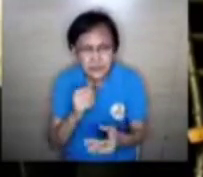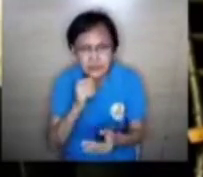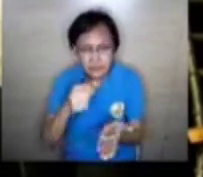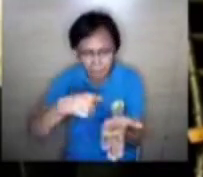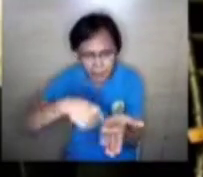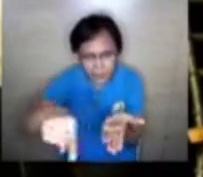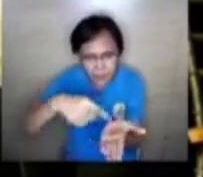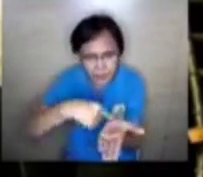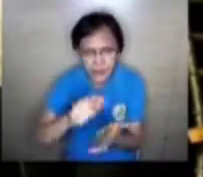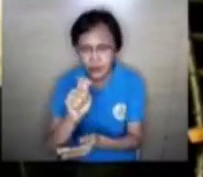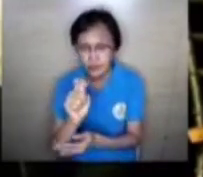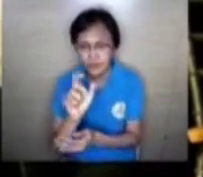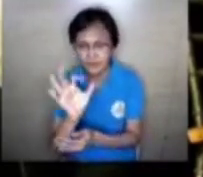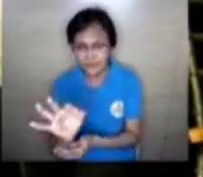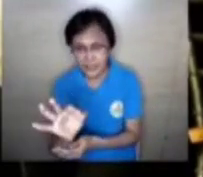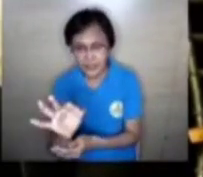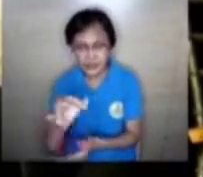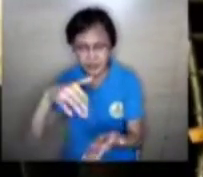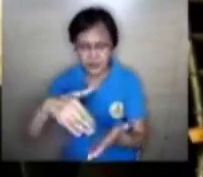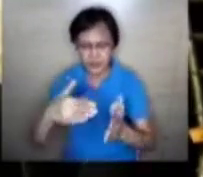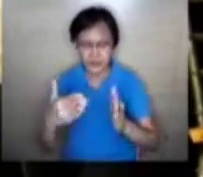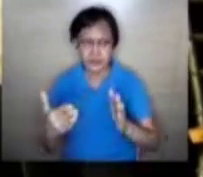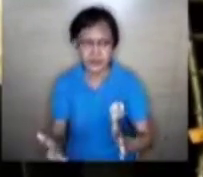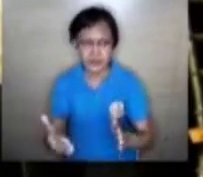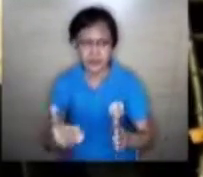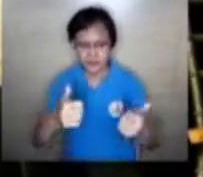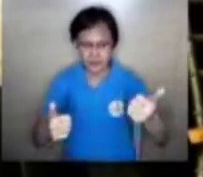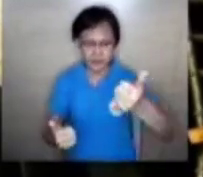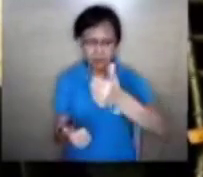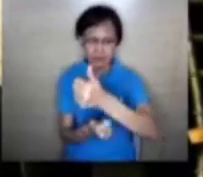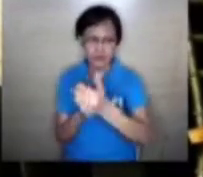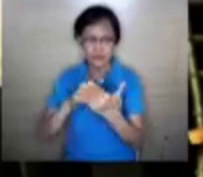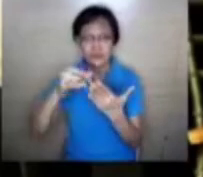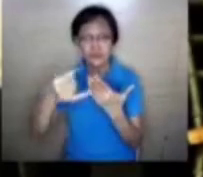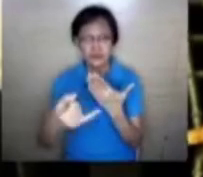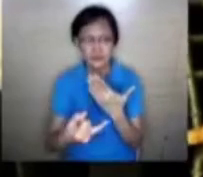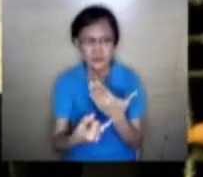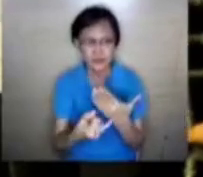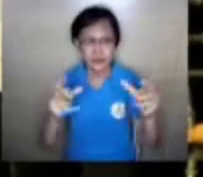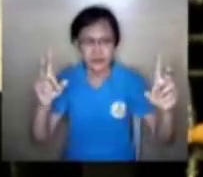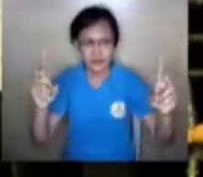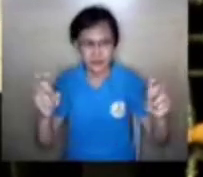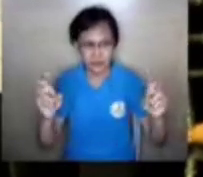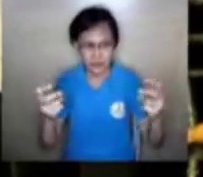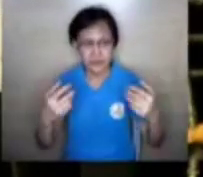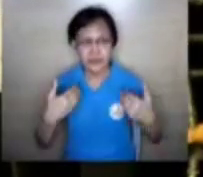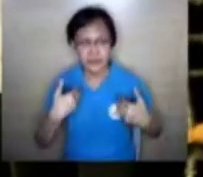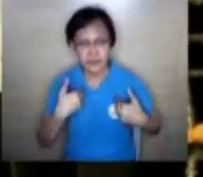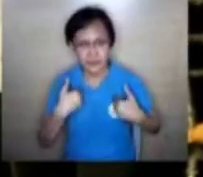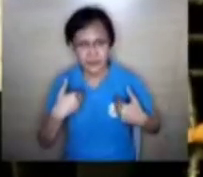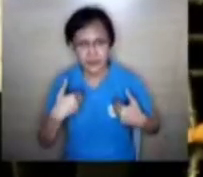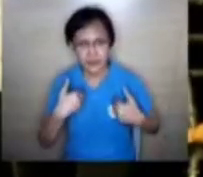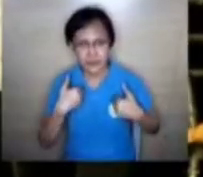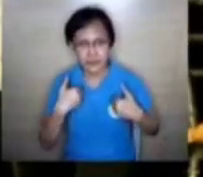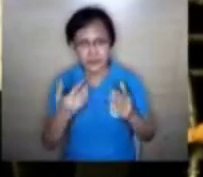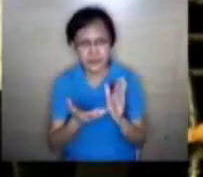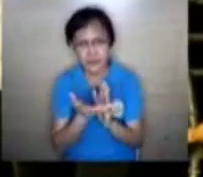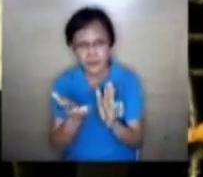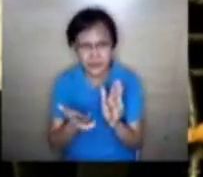ngayon ng tuition ng mga PLP students sa ilalim ng UNIFAST na pinasa ni Congressman Roman nung nakaraang term